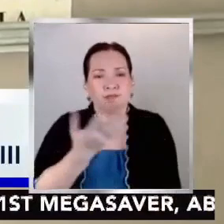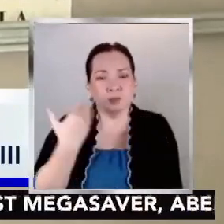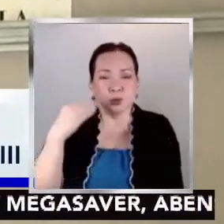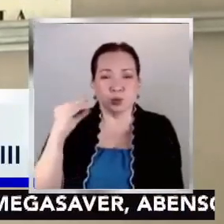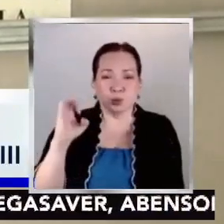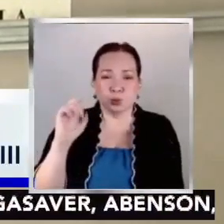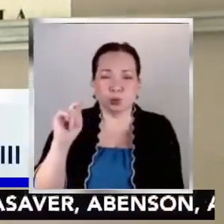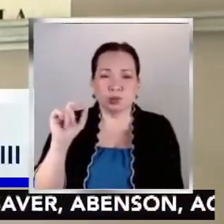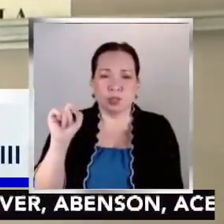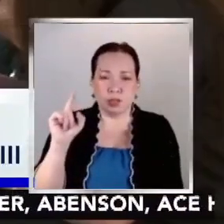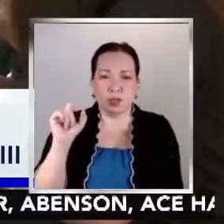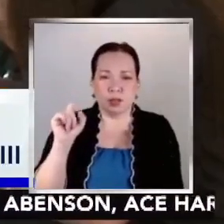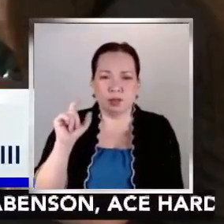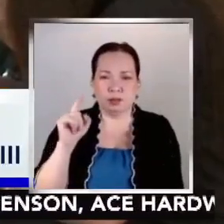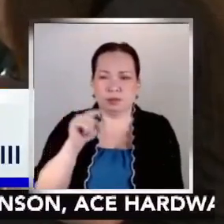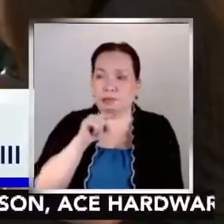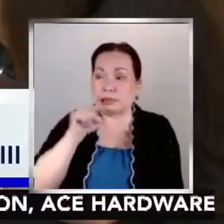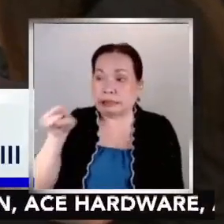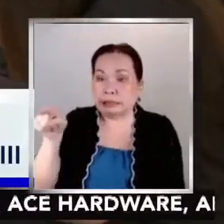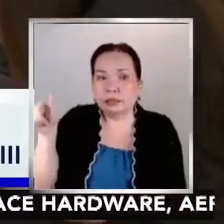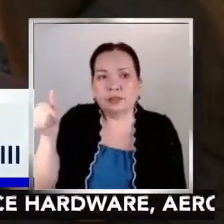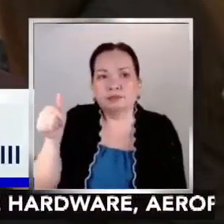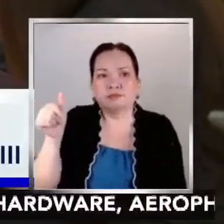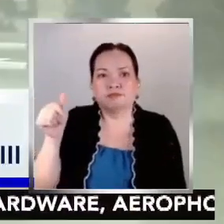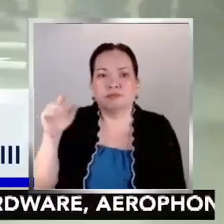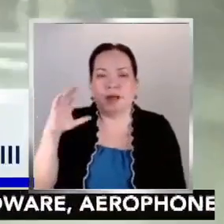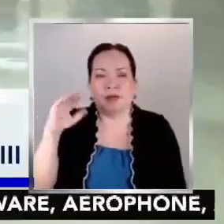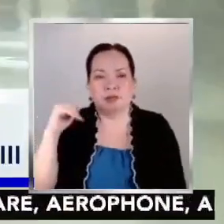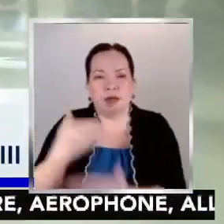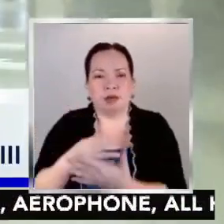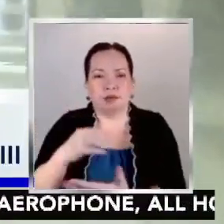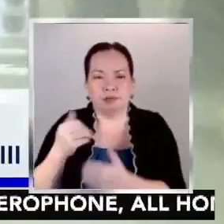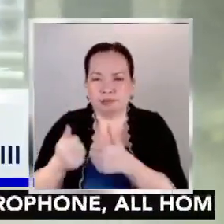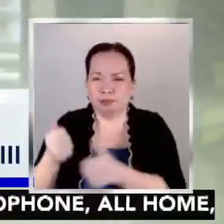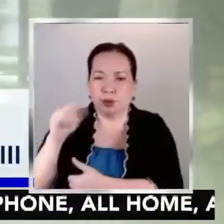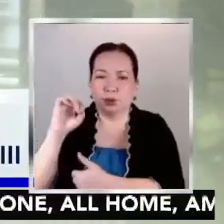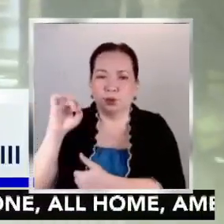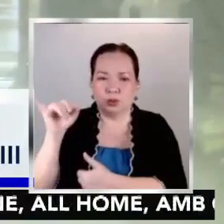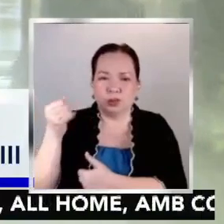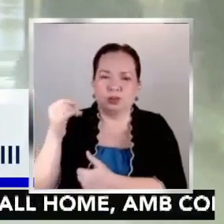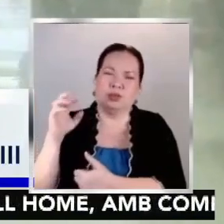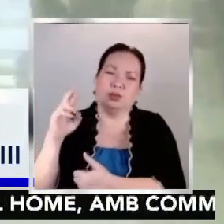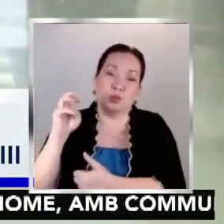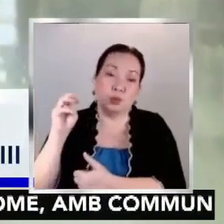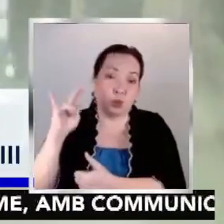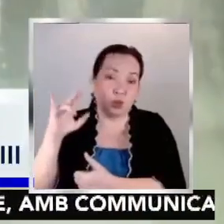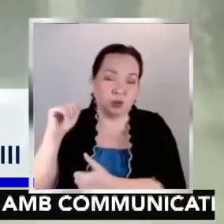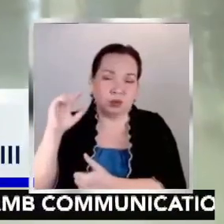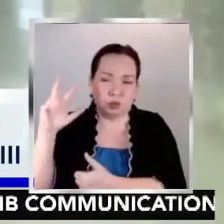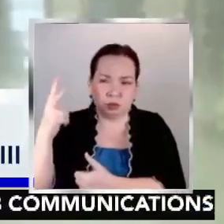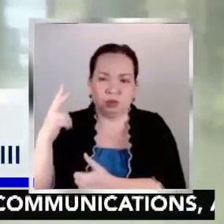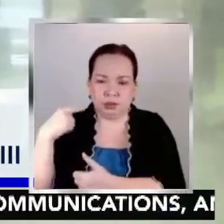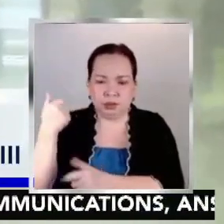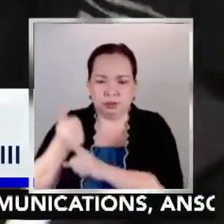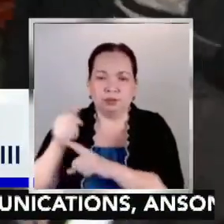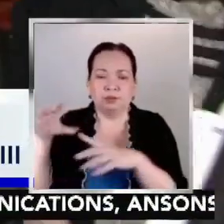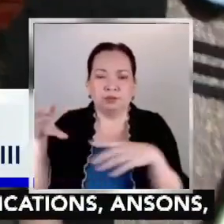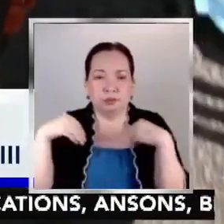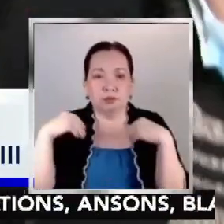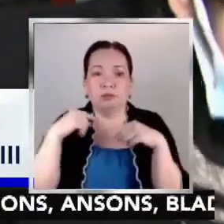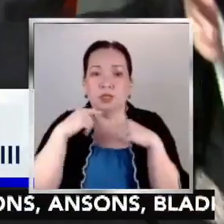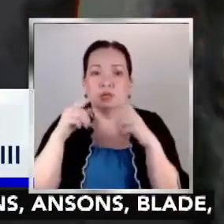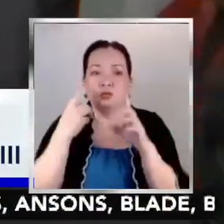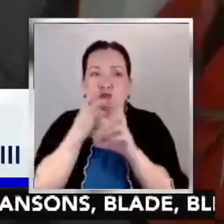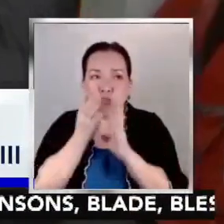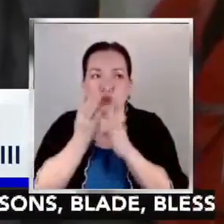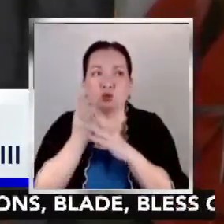siya mismo ang tumanggap. Gaya ng nakaraang pagdinig, dumalolong muli sa pamamagitan ng video conference si Remulla